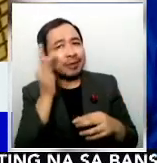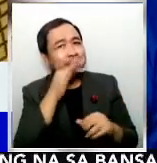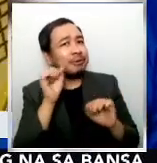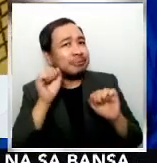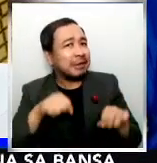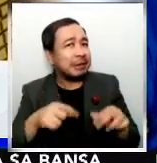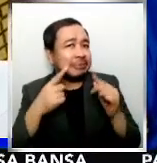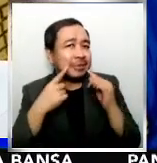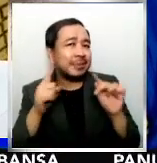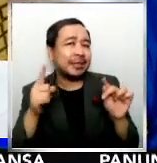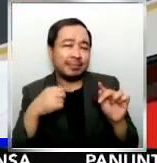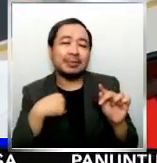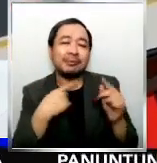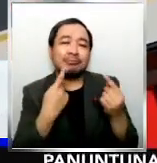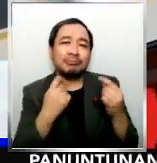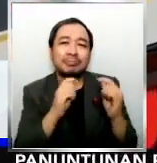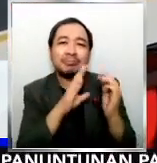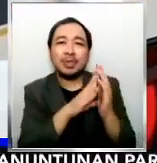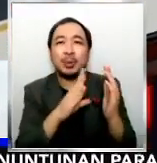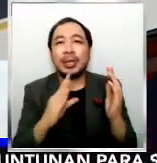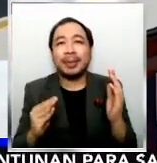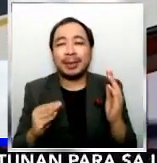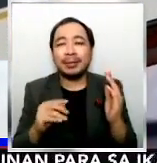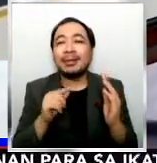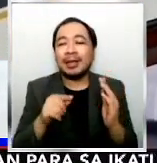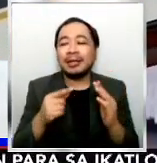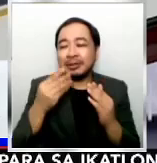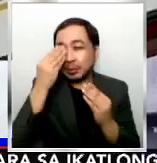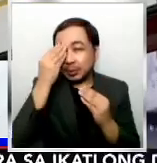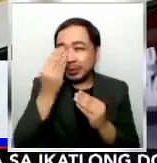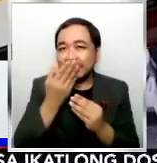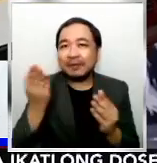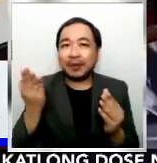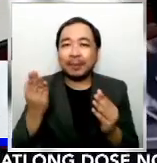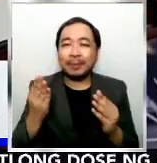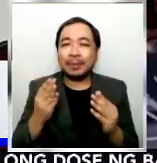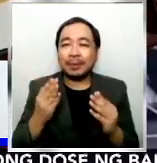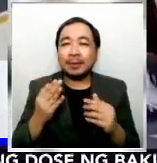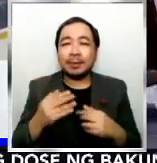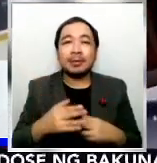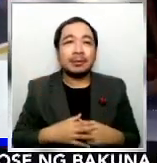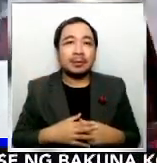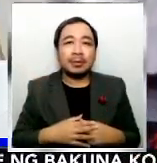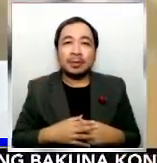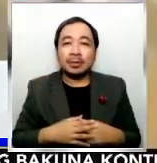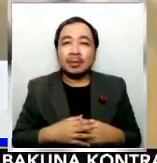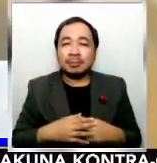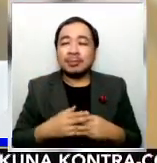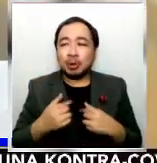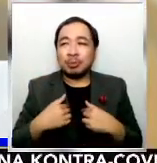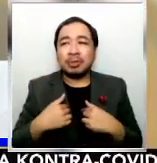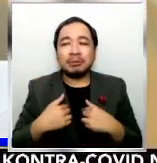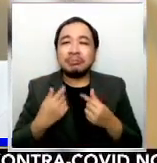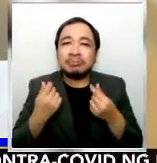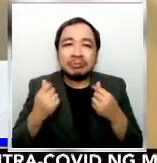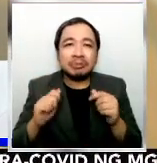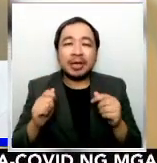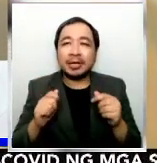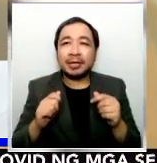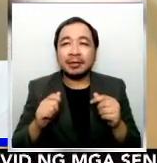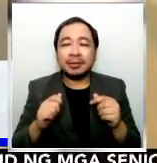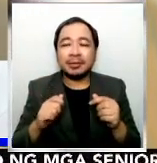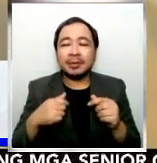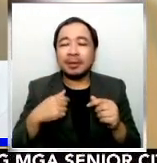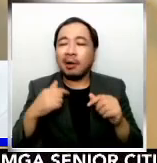ko rin. So, yan ang message ko. Nagawa ko, kaya niyo rin gawin. Ang hope ko talaga, na